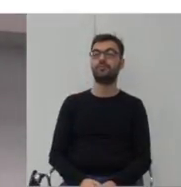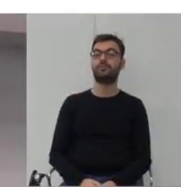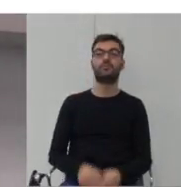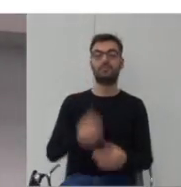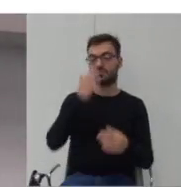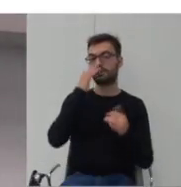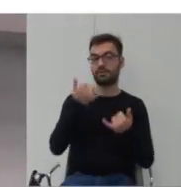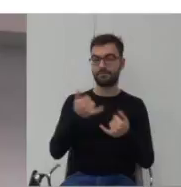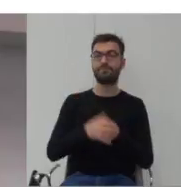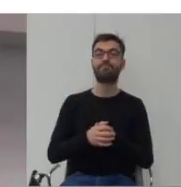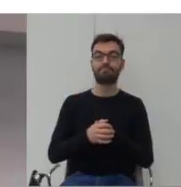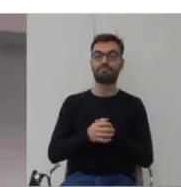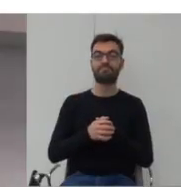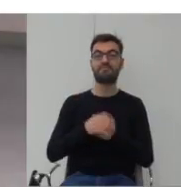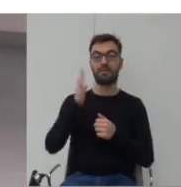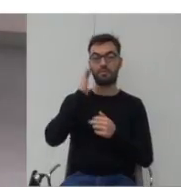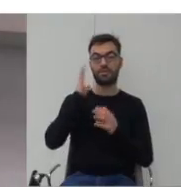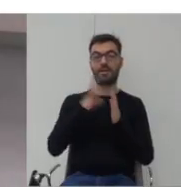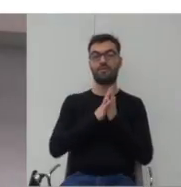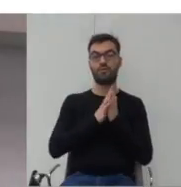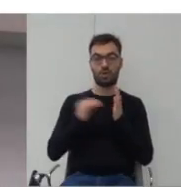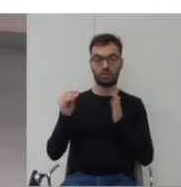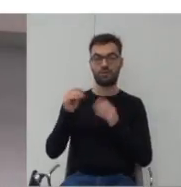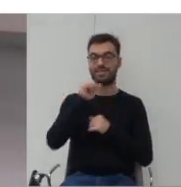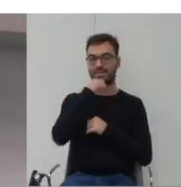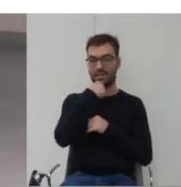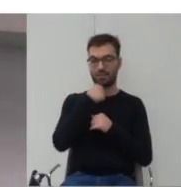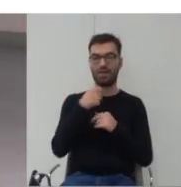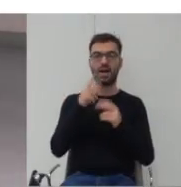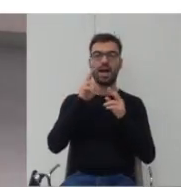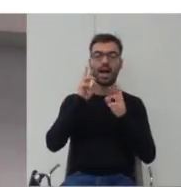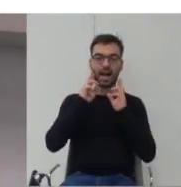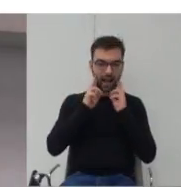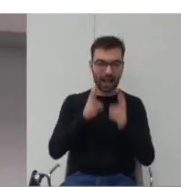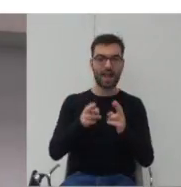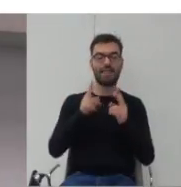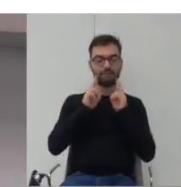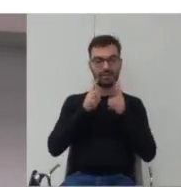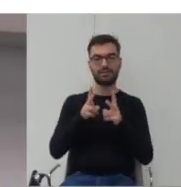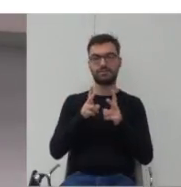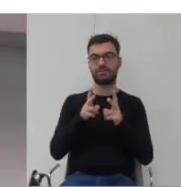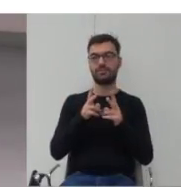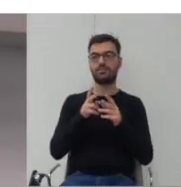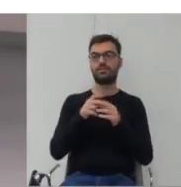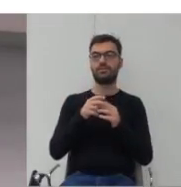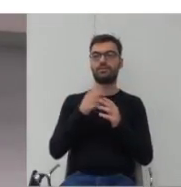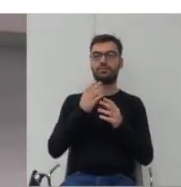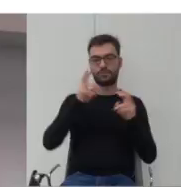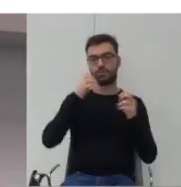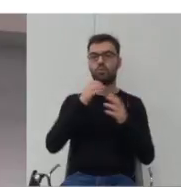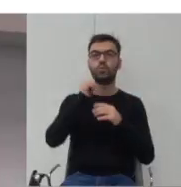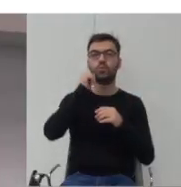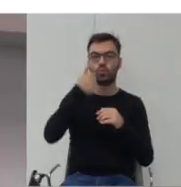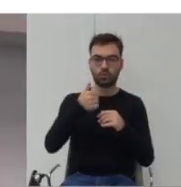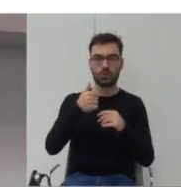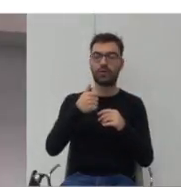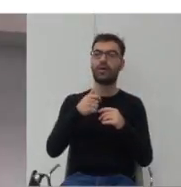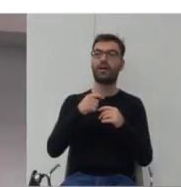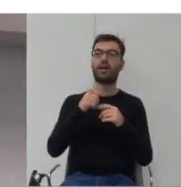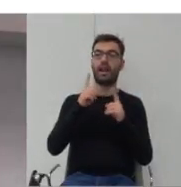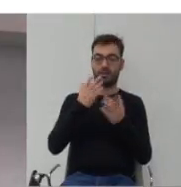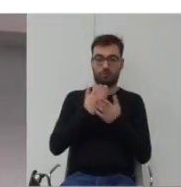by wzorcowe mieszkanie seniora, realne mieszkanie, chcielibyśmy powiedzieć jutro, ale takie, które już dzisiaj